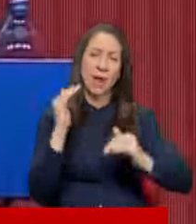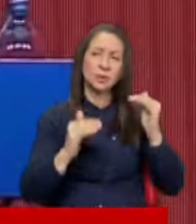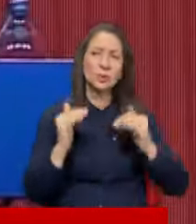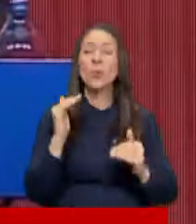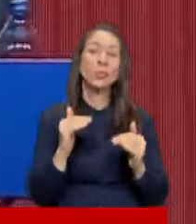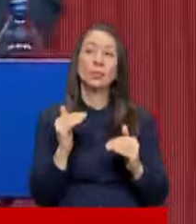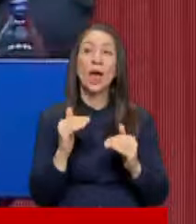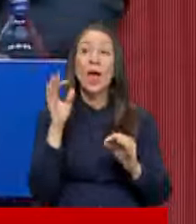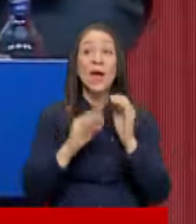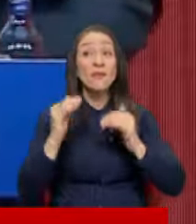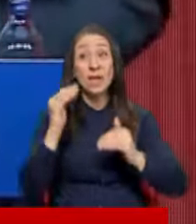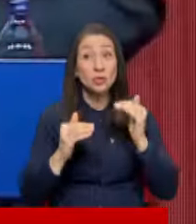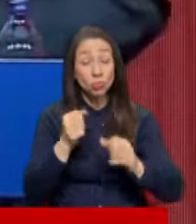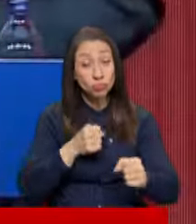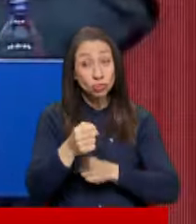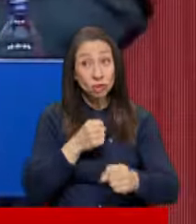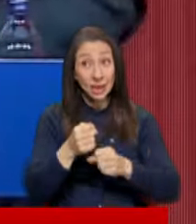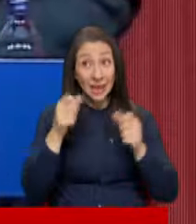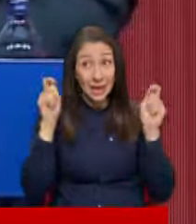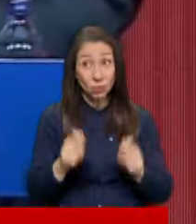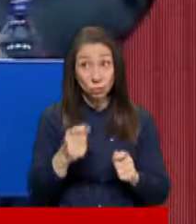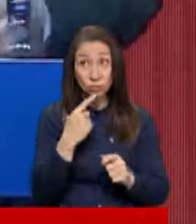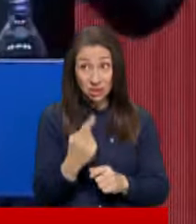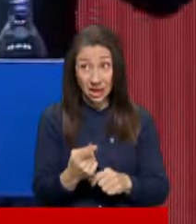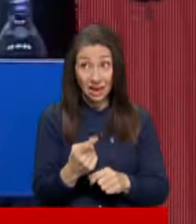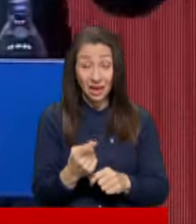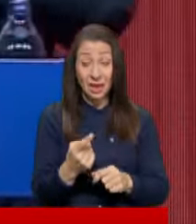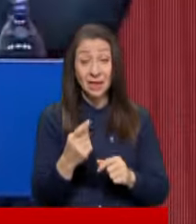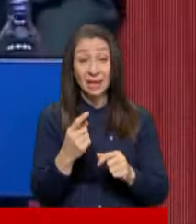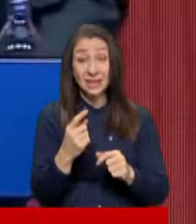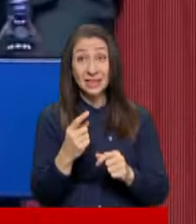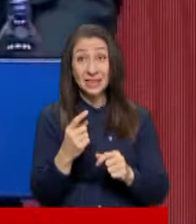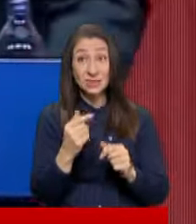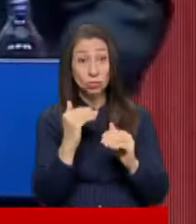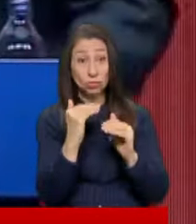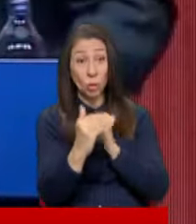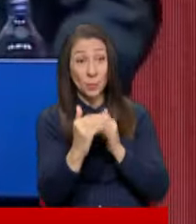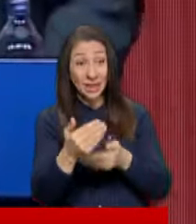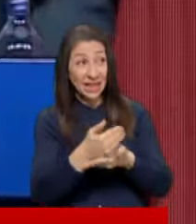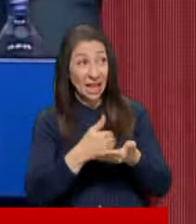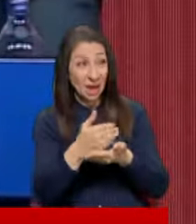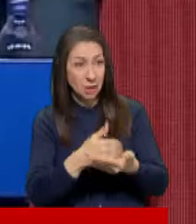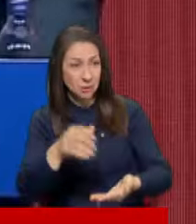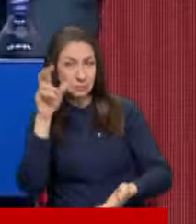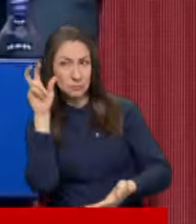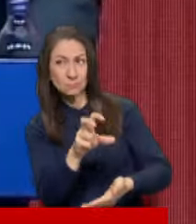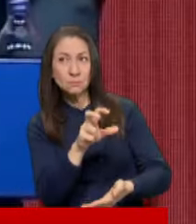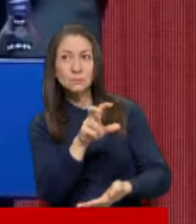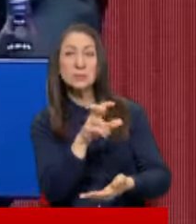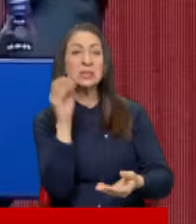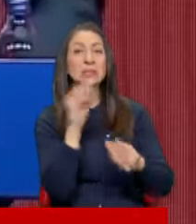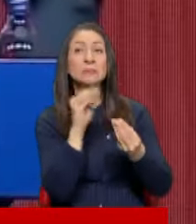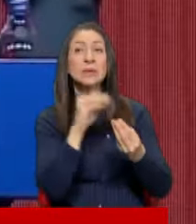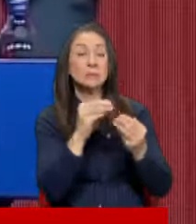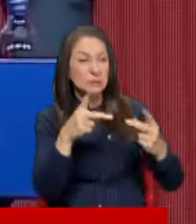enflasyonla enflasyonla mücadele ediyoruz diye vatandaşın gelirine yapılması gereken